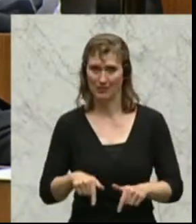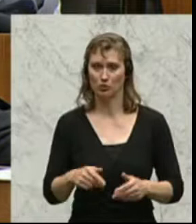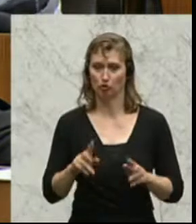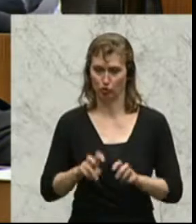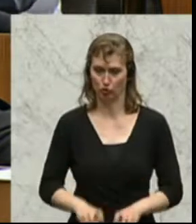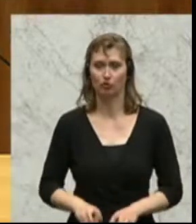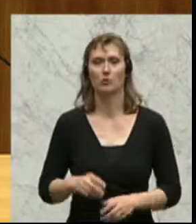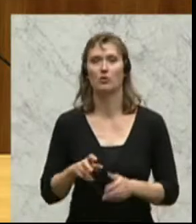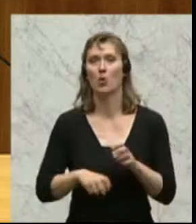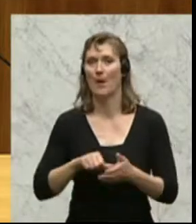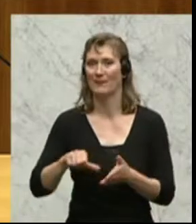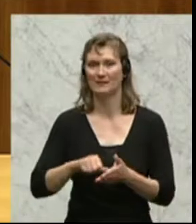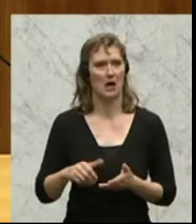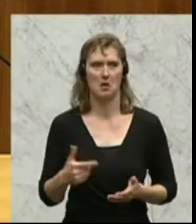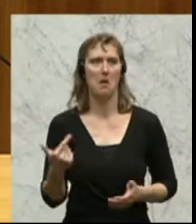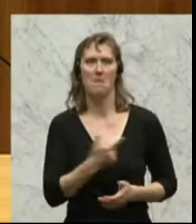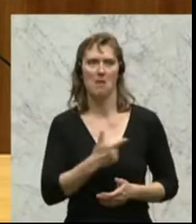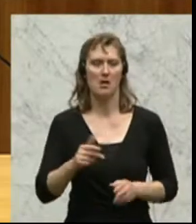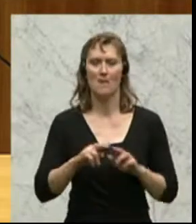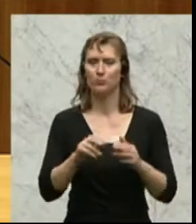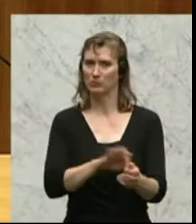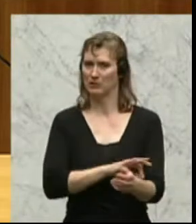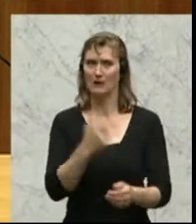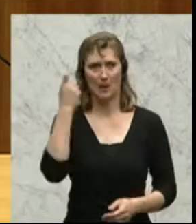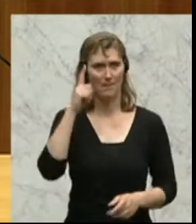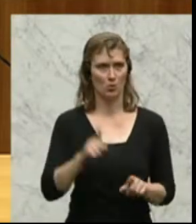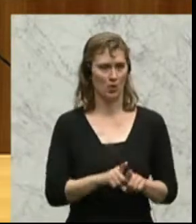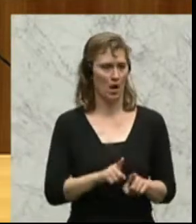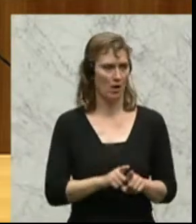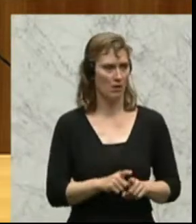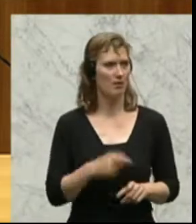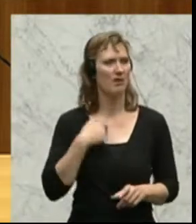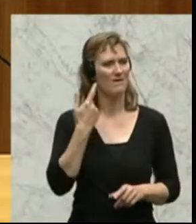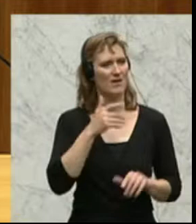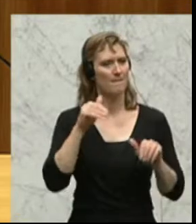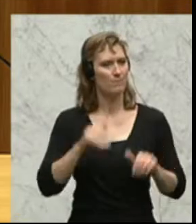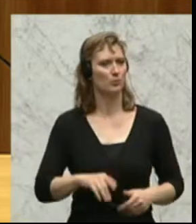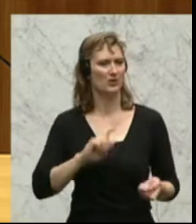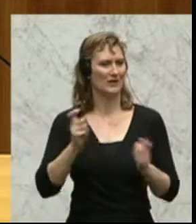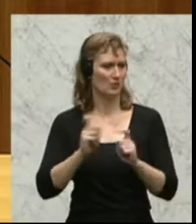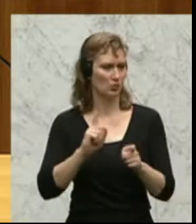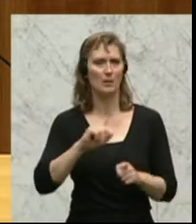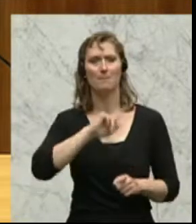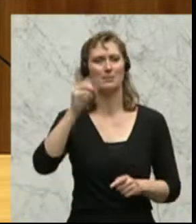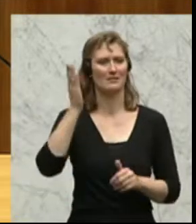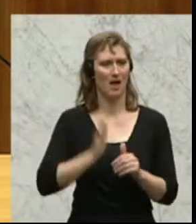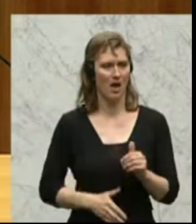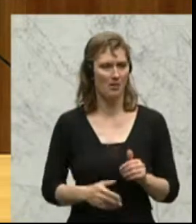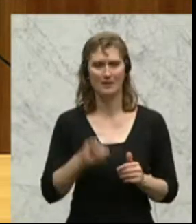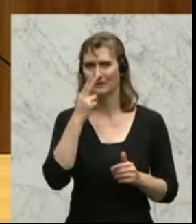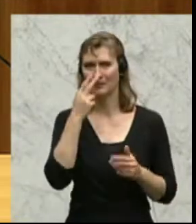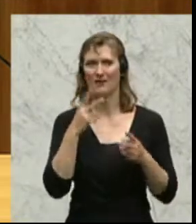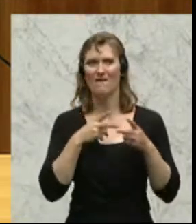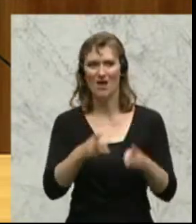zwei SPÖ-Bundeskanzler. Ich sage Ihnen, wir werden das diskutieren. Und am Ende werden wir sehen, welchem Bundeskanzler wir